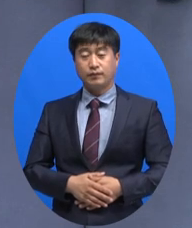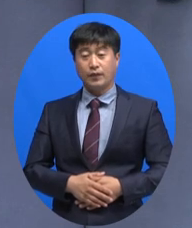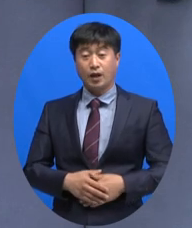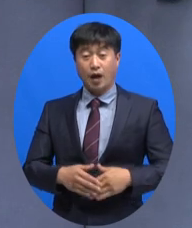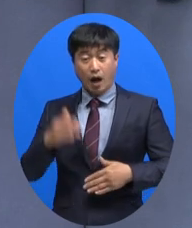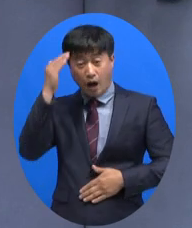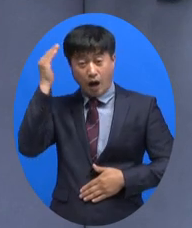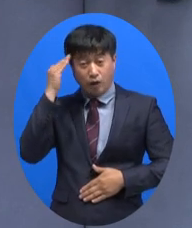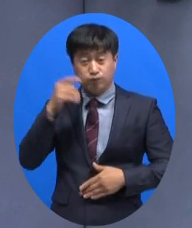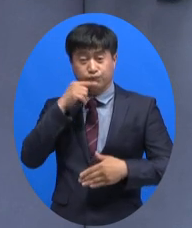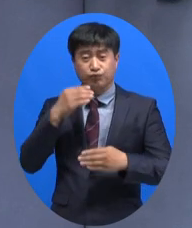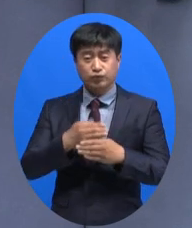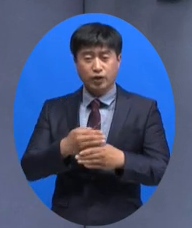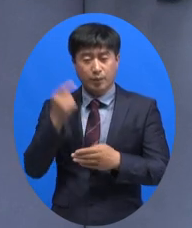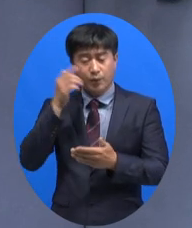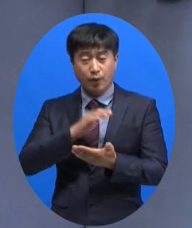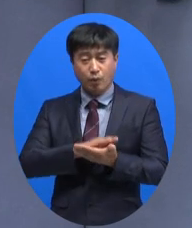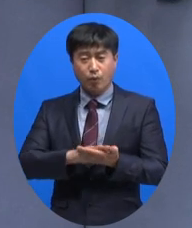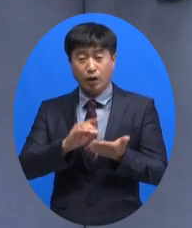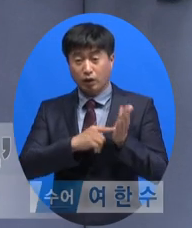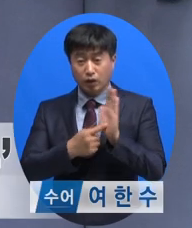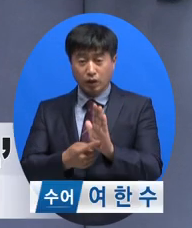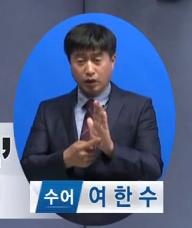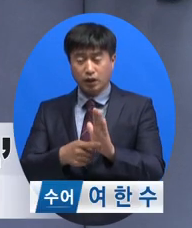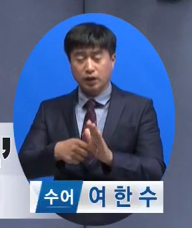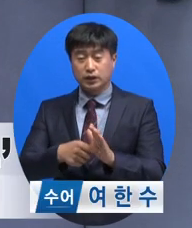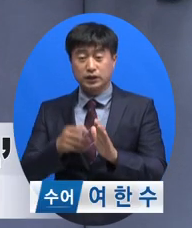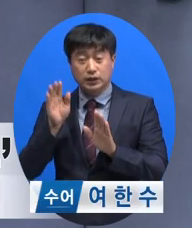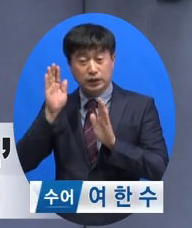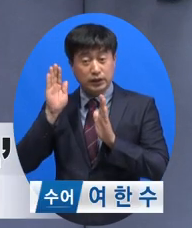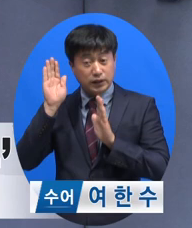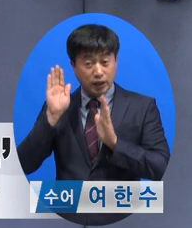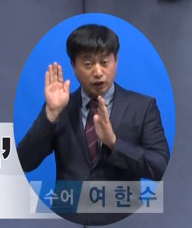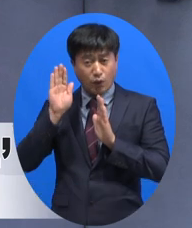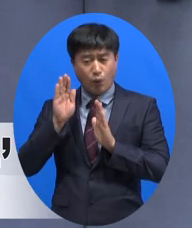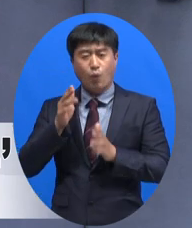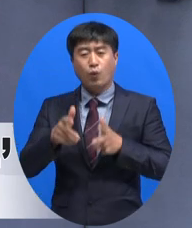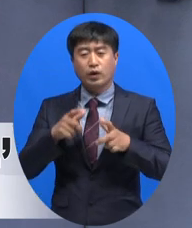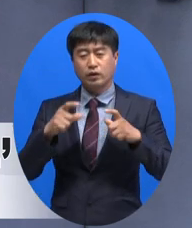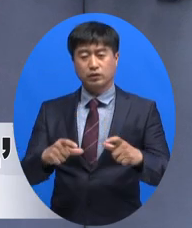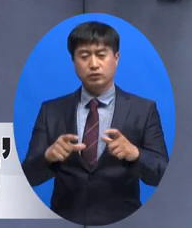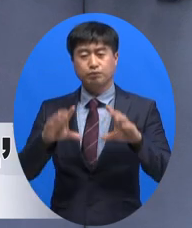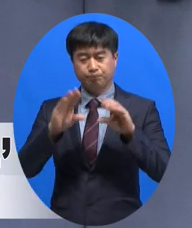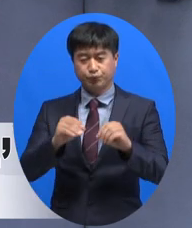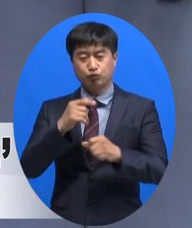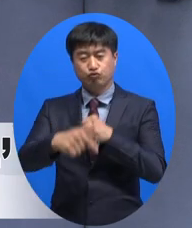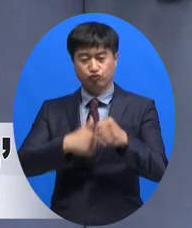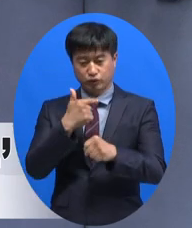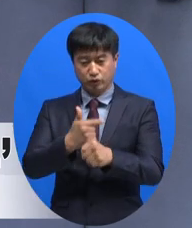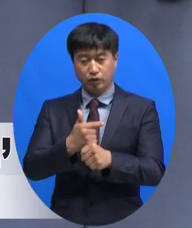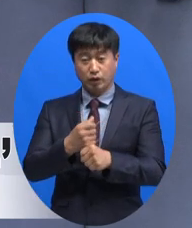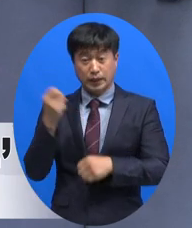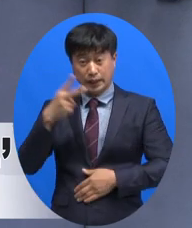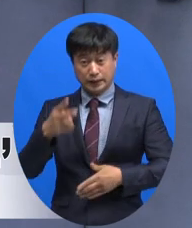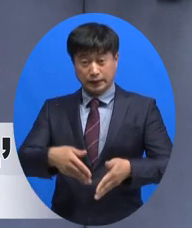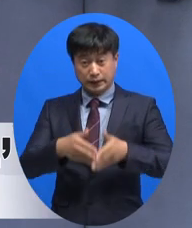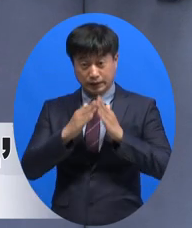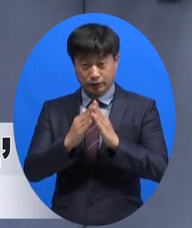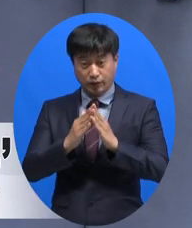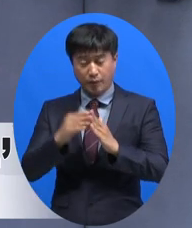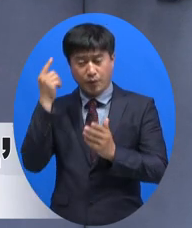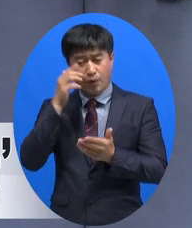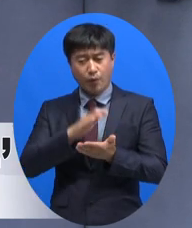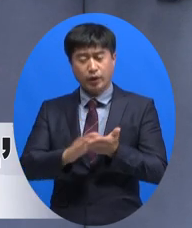남과 부계 평화를 생산했던 개성공단이 중단된지도 6년이 흘렀습니다 개성공단의 재개와